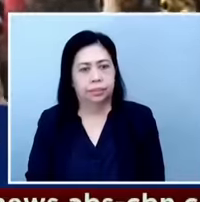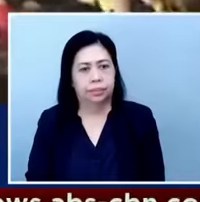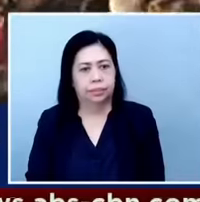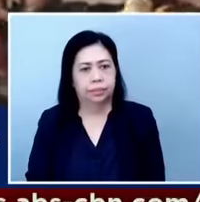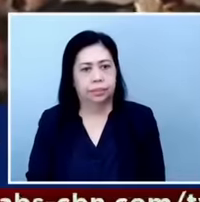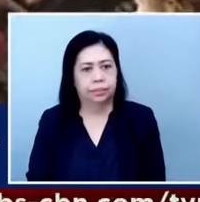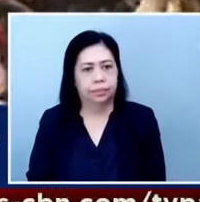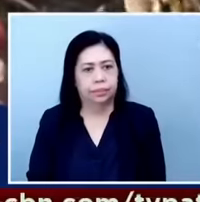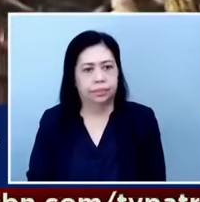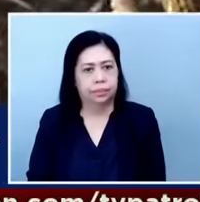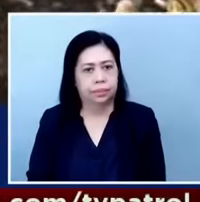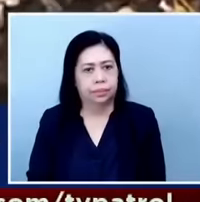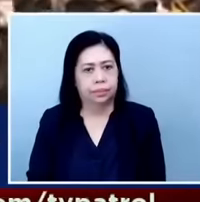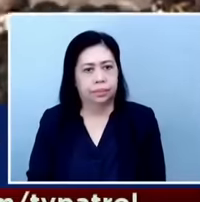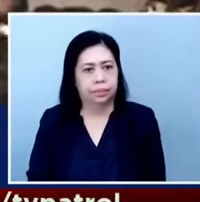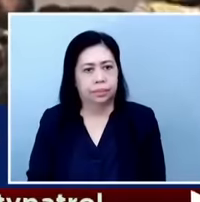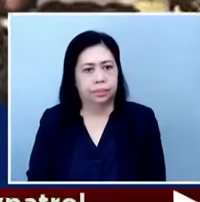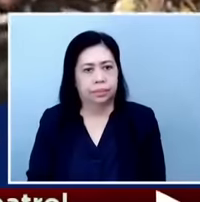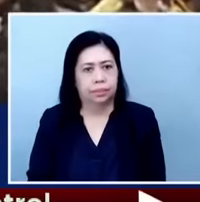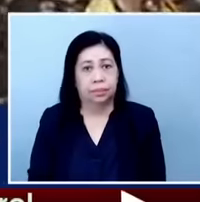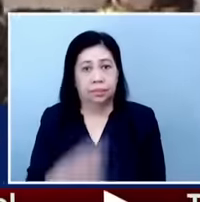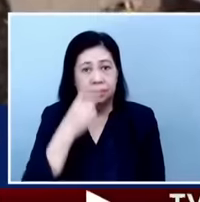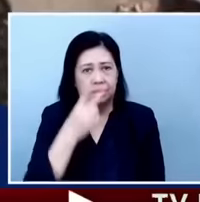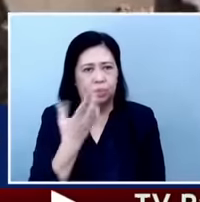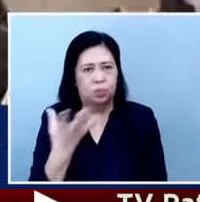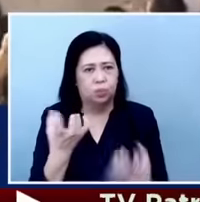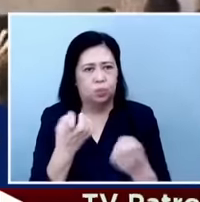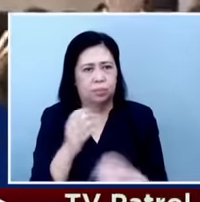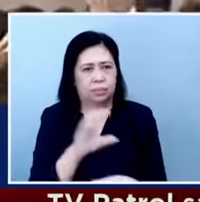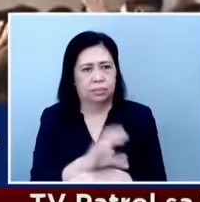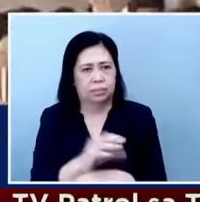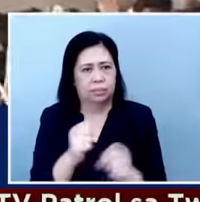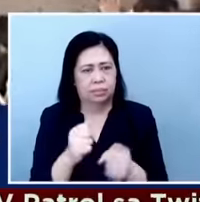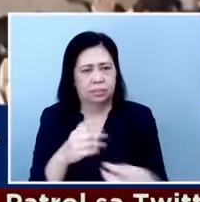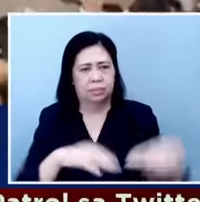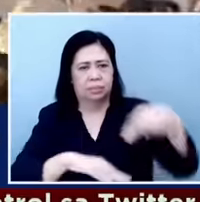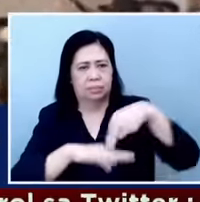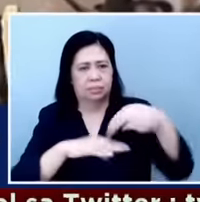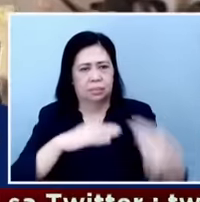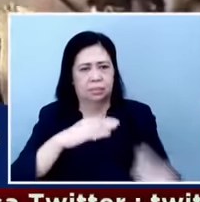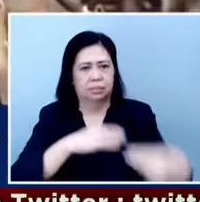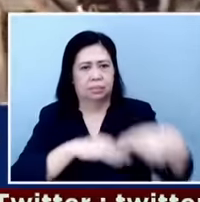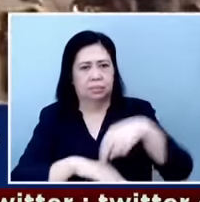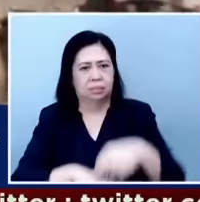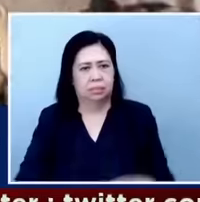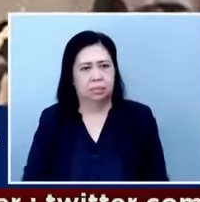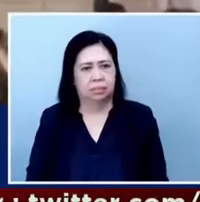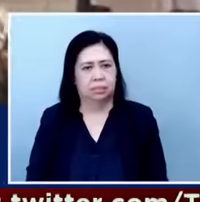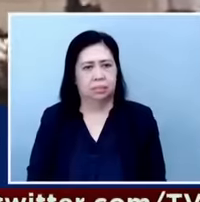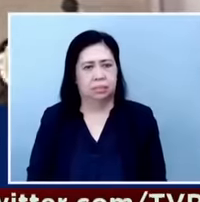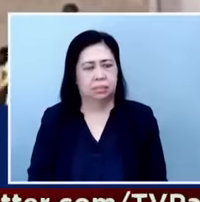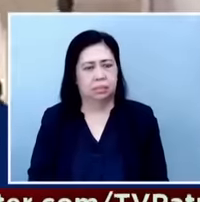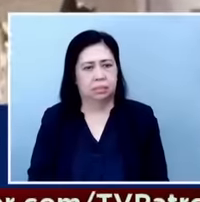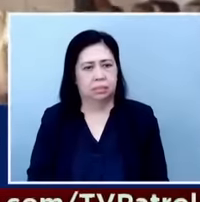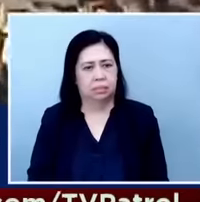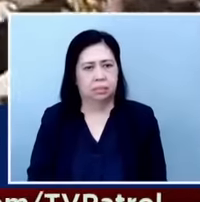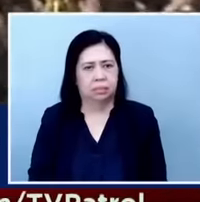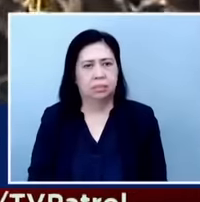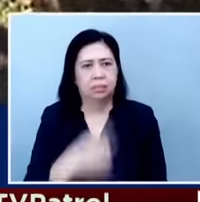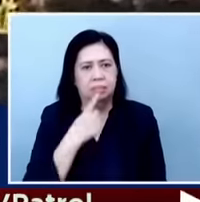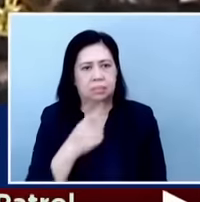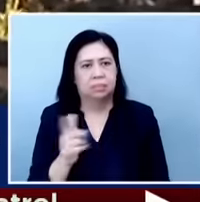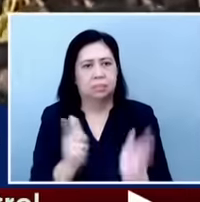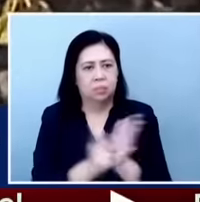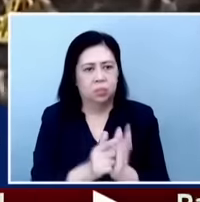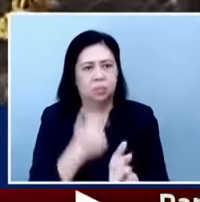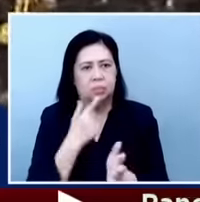Kita nyo hanggang ngayon po may mga nagpipilit pa rin umakyat sa andas. Ha? Sa kabila ng lahat, pinagbabawalan. Madami pa